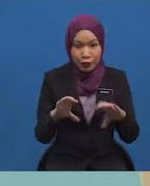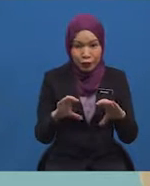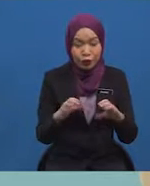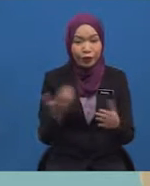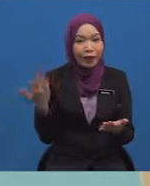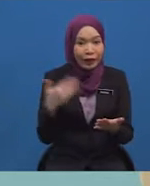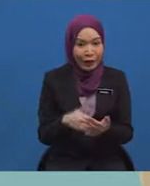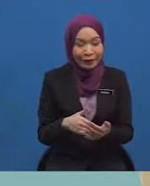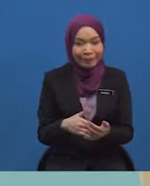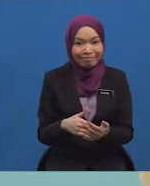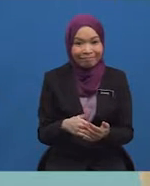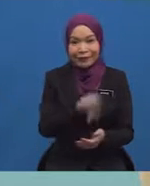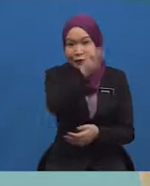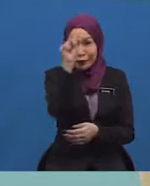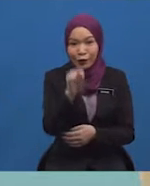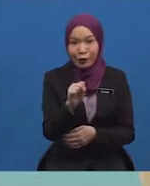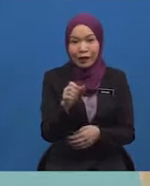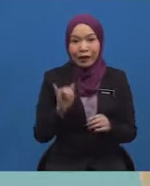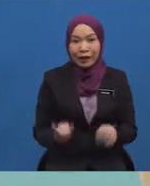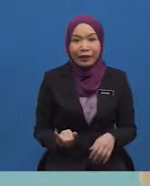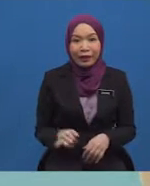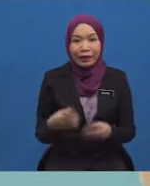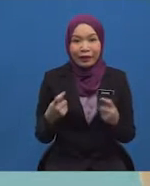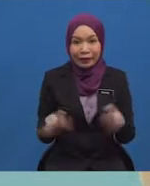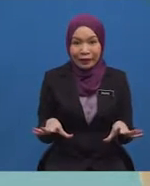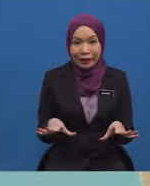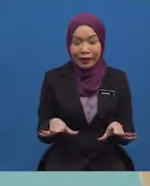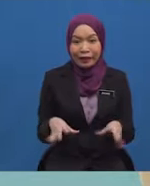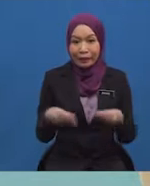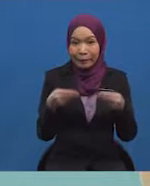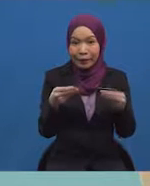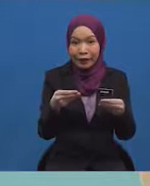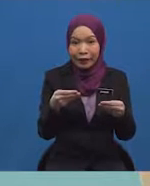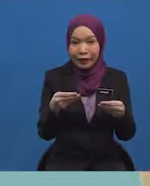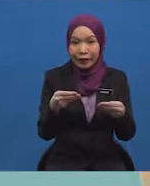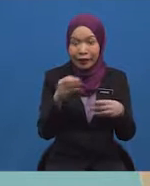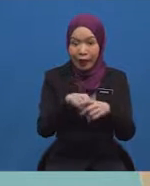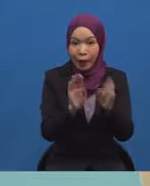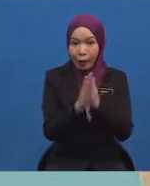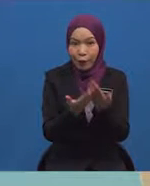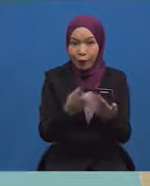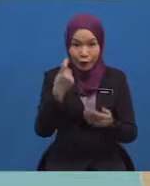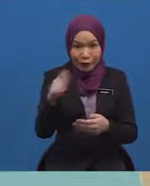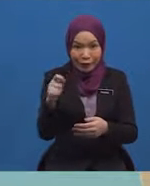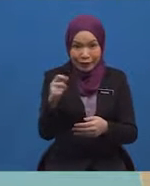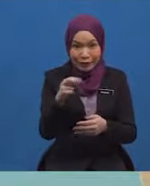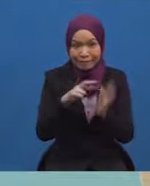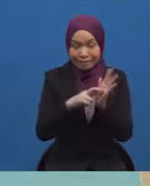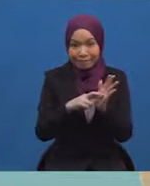cuba beberapa soalan yang telah diberikan dalam buku teks. Anda boleh rujuk kepada muka